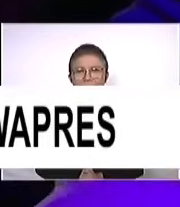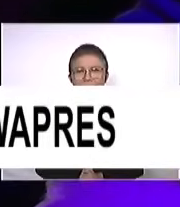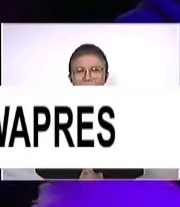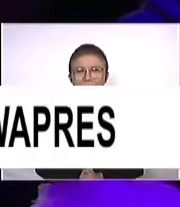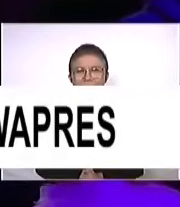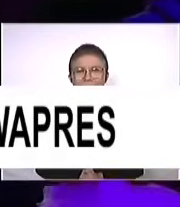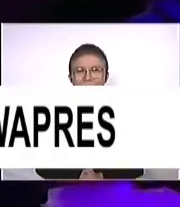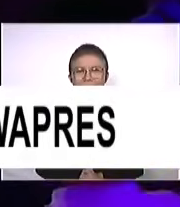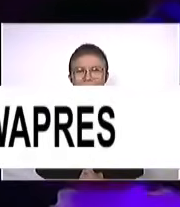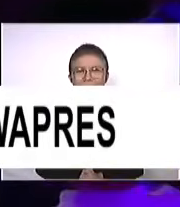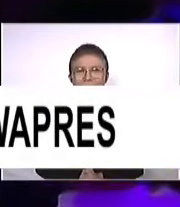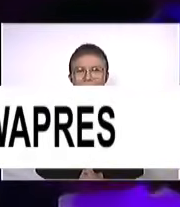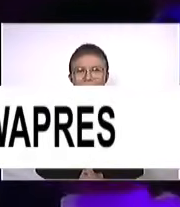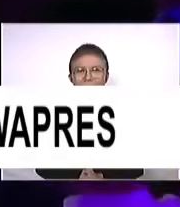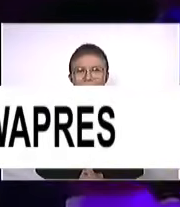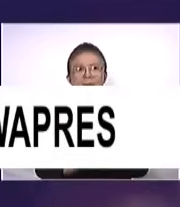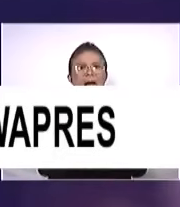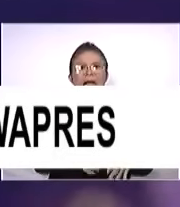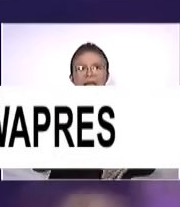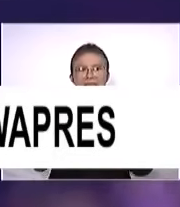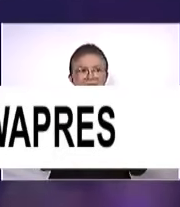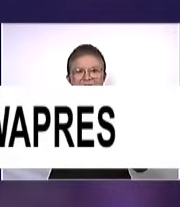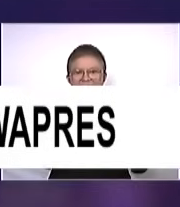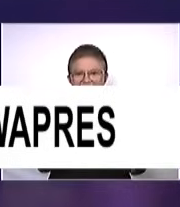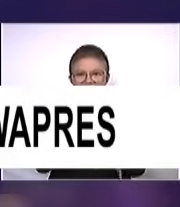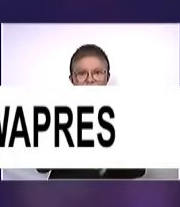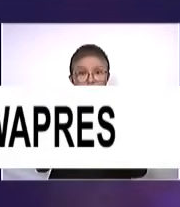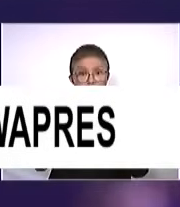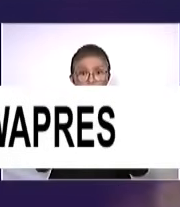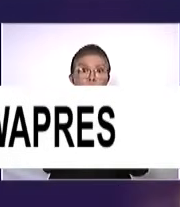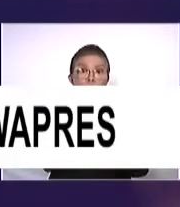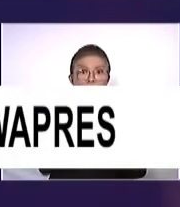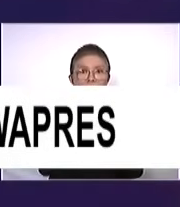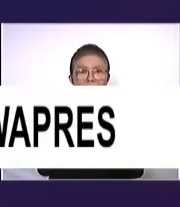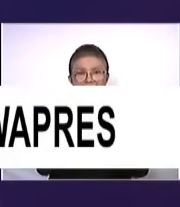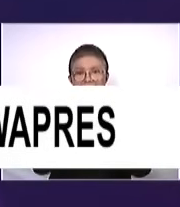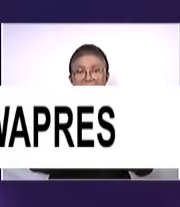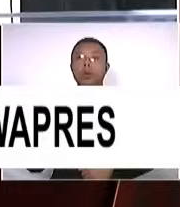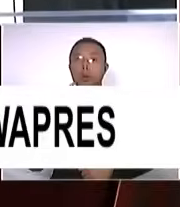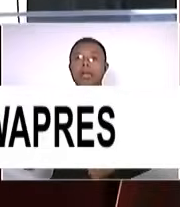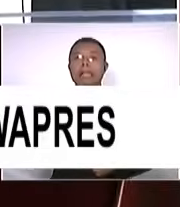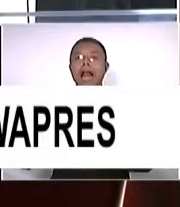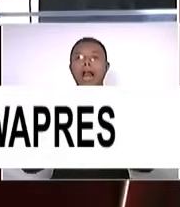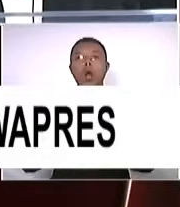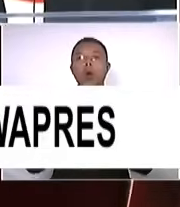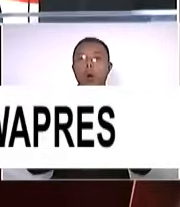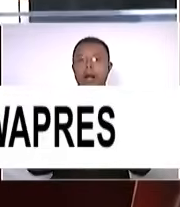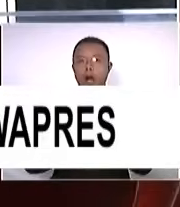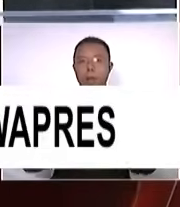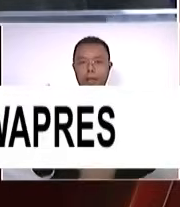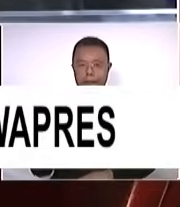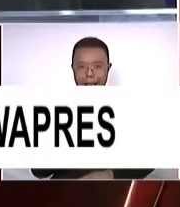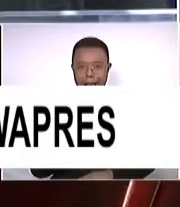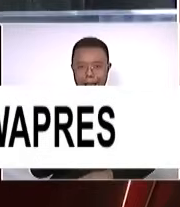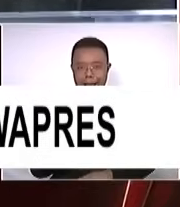prabbr ingin menangutaran makaat harus bagus makaatnya harusuk baik prabbran kenapa